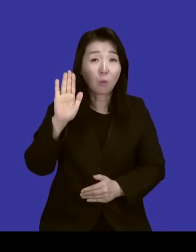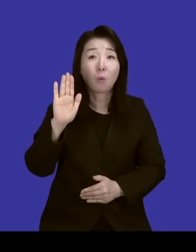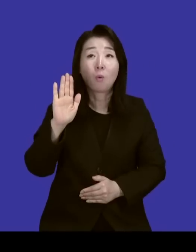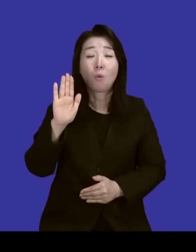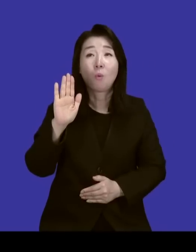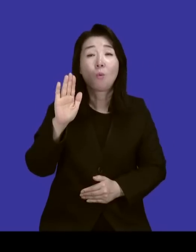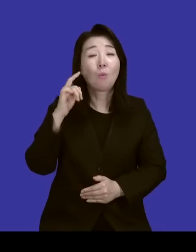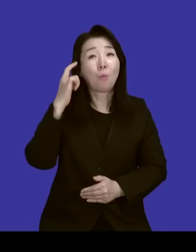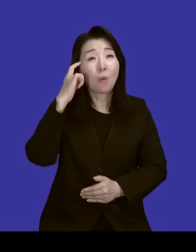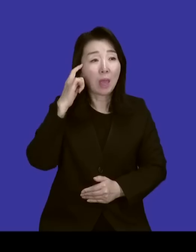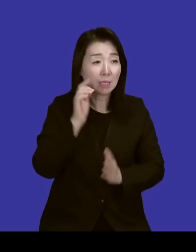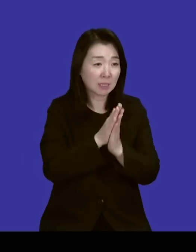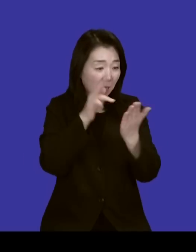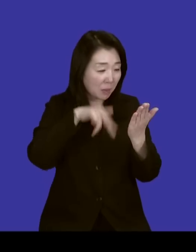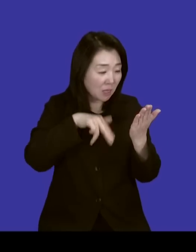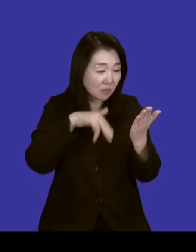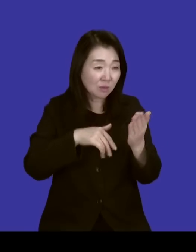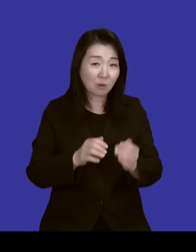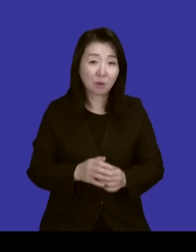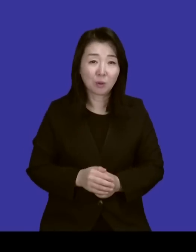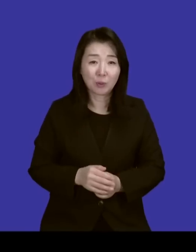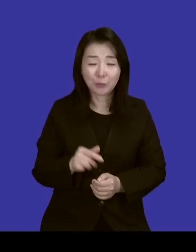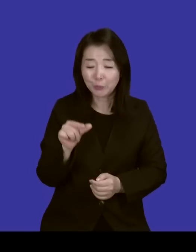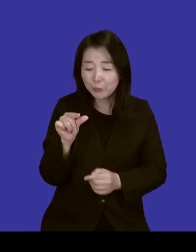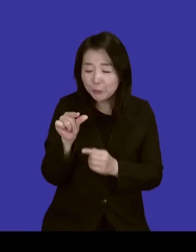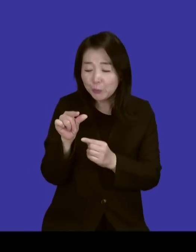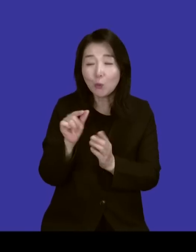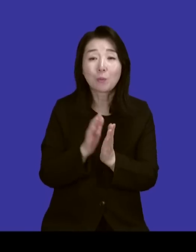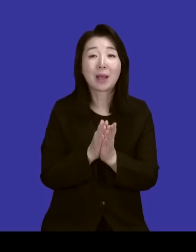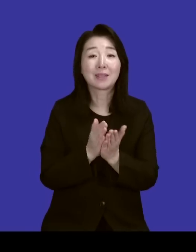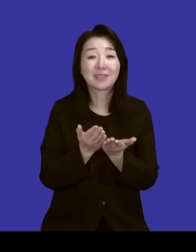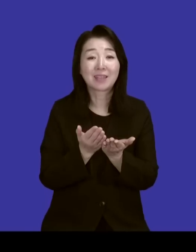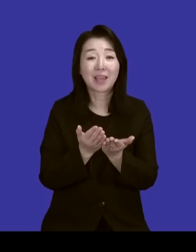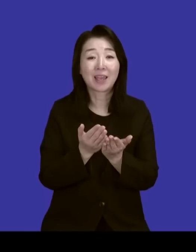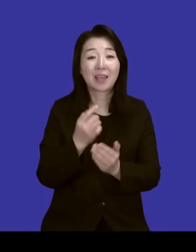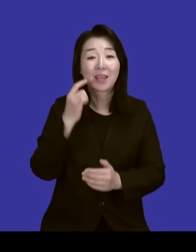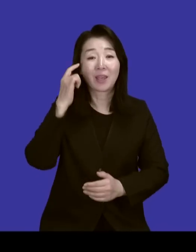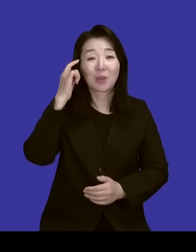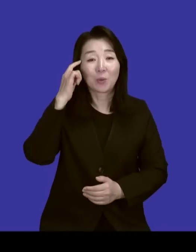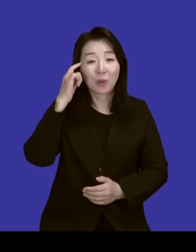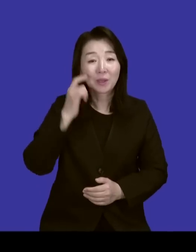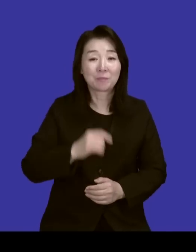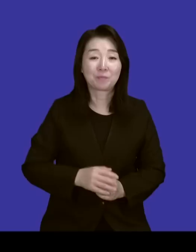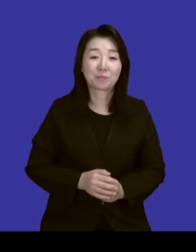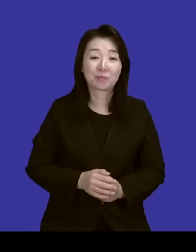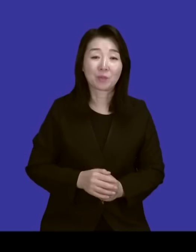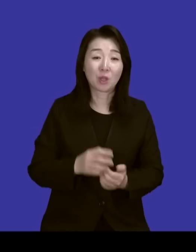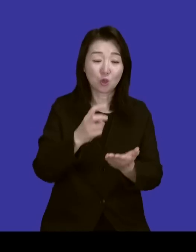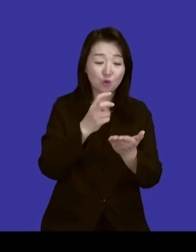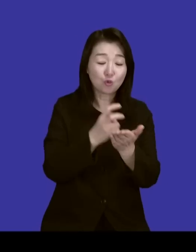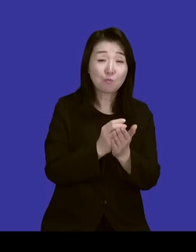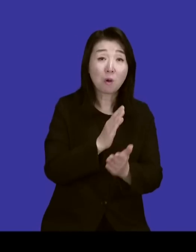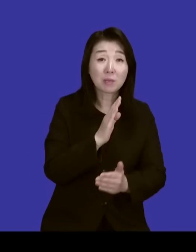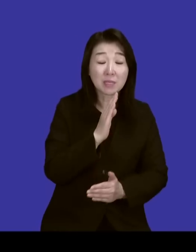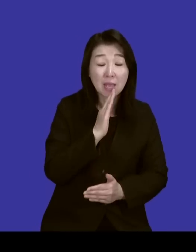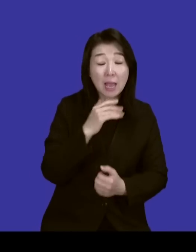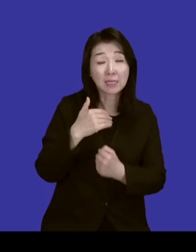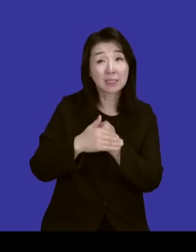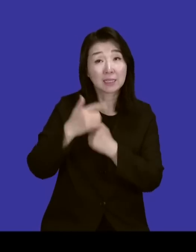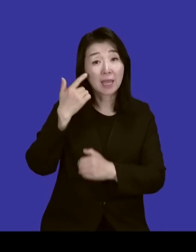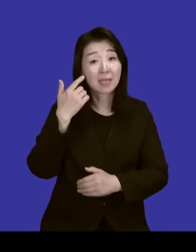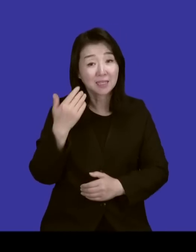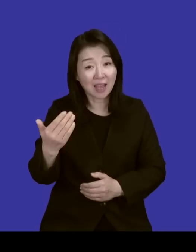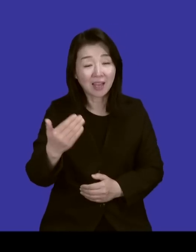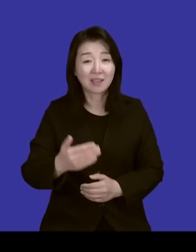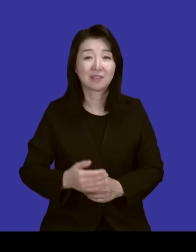또 자그마한 얇은 책이었는데 네. Law or Grace, 율법이냐 은혜냐라는 은혜냐.